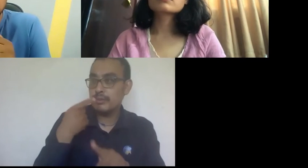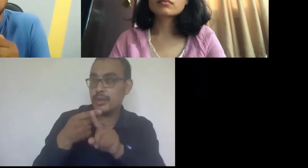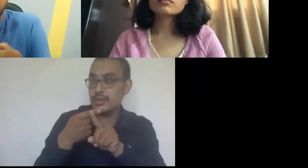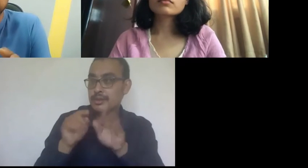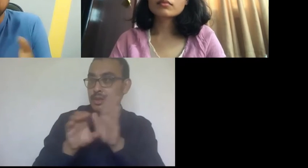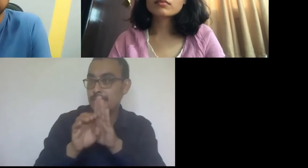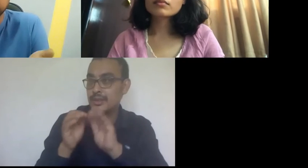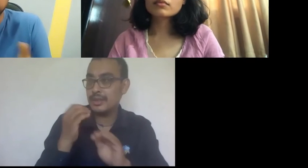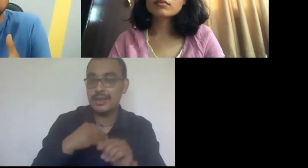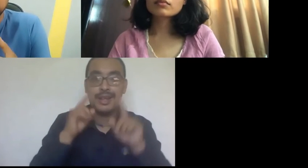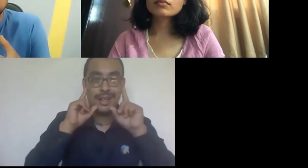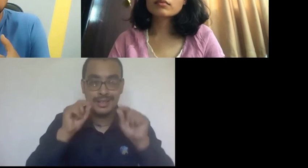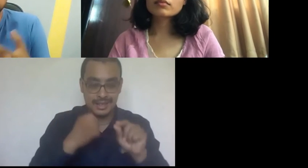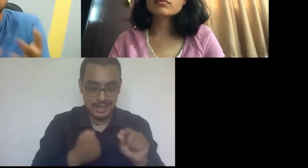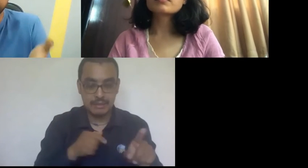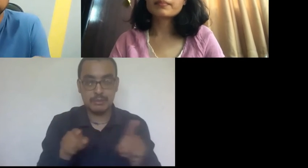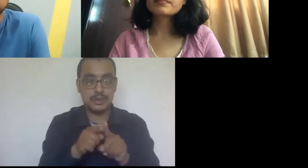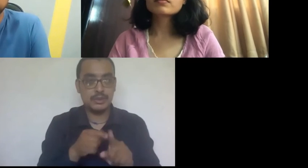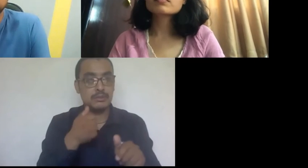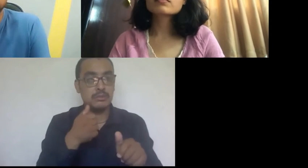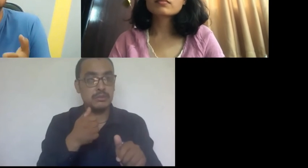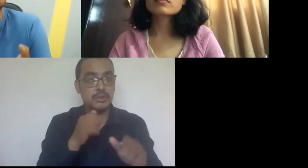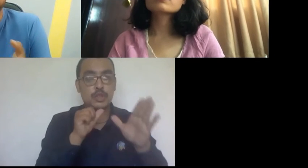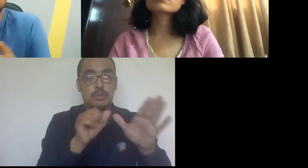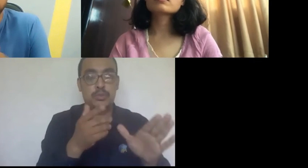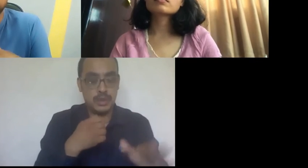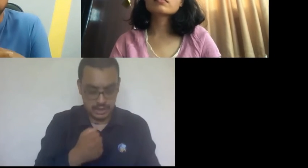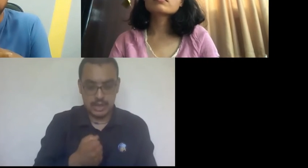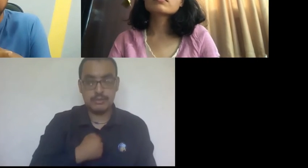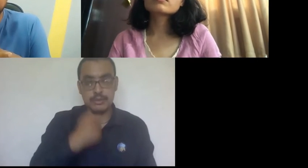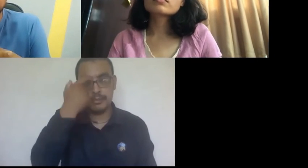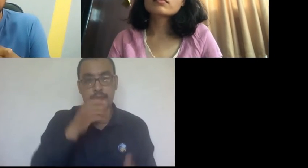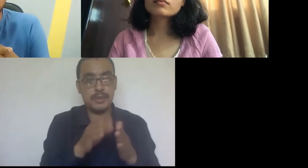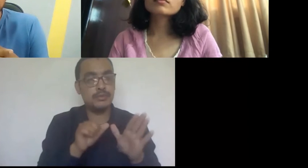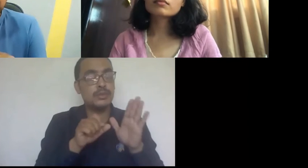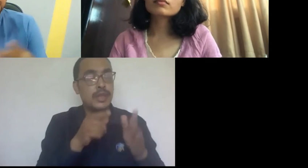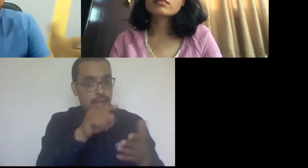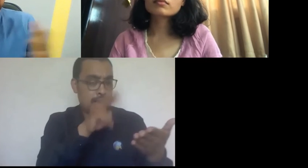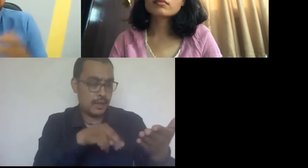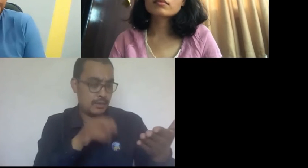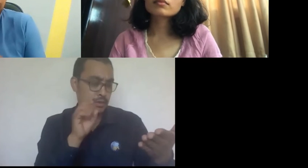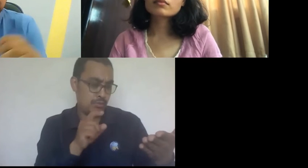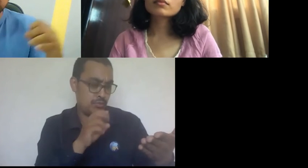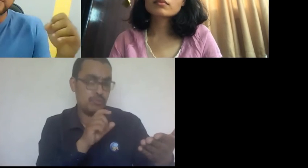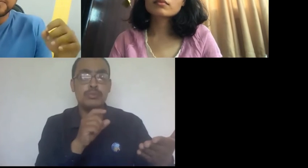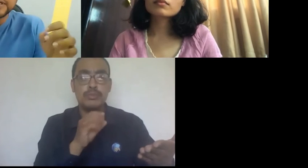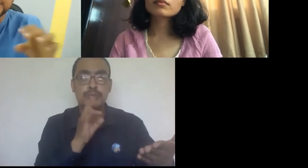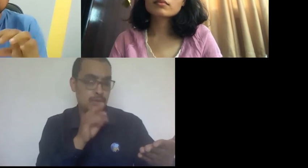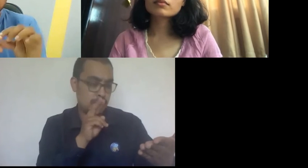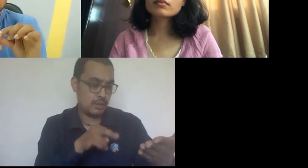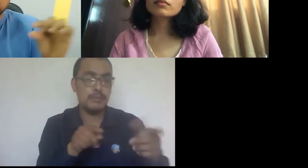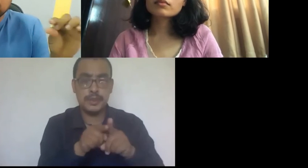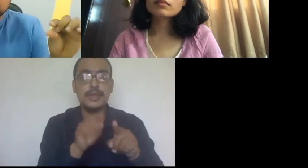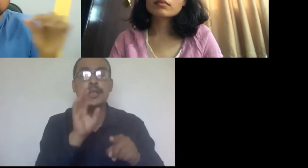होइन, तर हामी आफै पनि गर्दैनौँ। सो तपाईँबाट सुरु गर्नुहोस् कि पोजिटिभ कमेन्ट अर्कोमा गर्नलाई होइन। इभन फेसबुकले पनि तपाईँले हेर्नुभयो भने